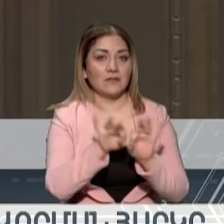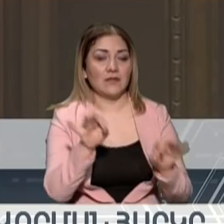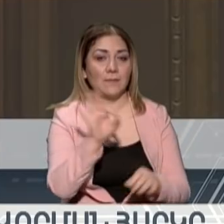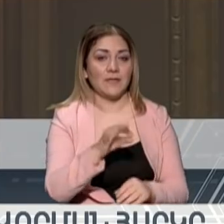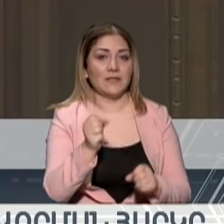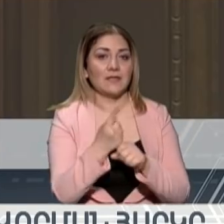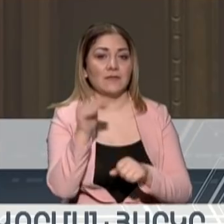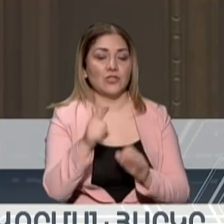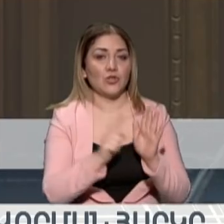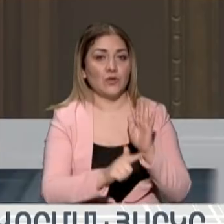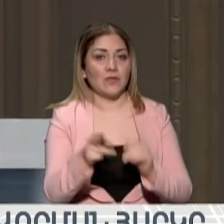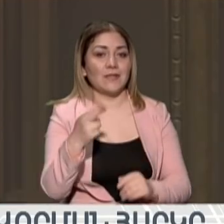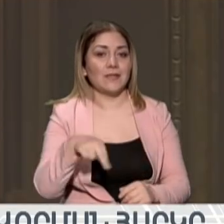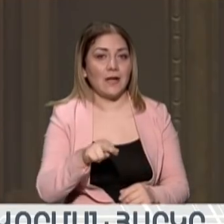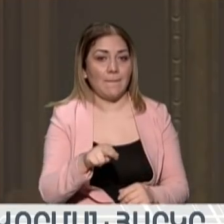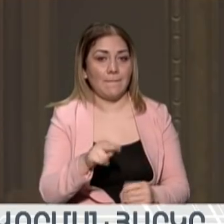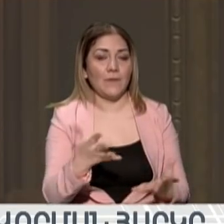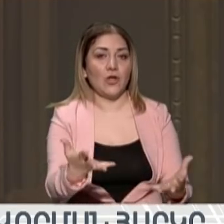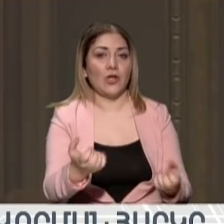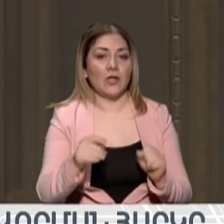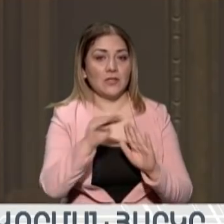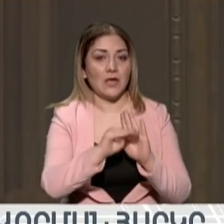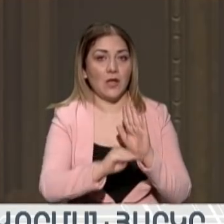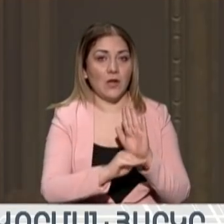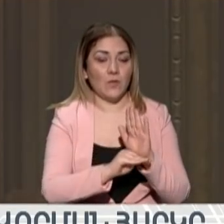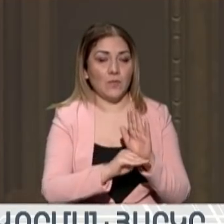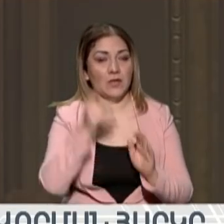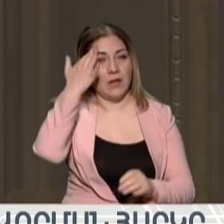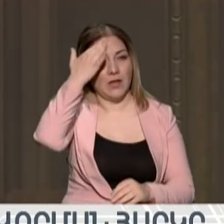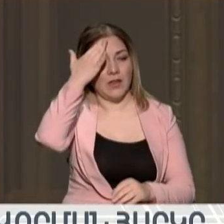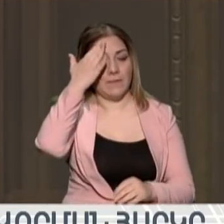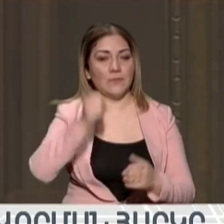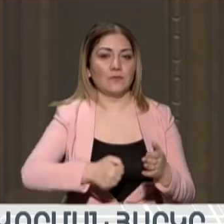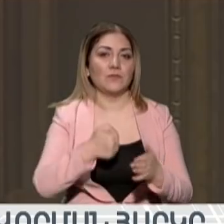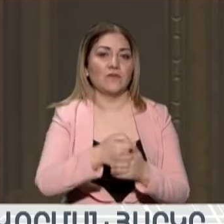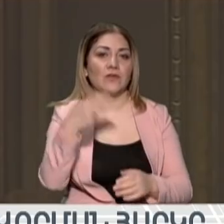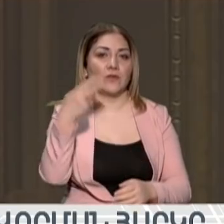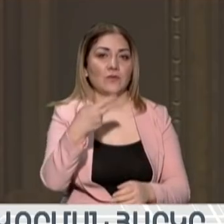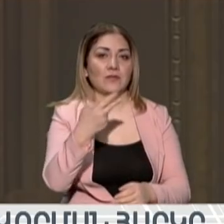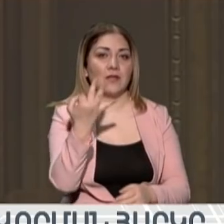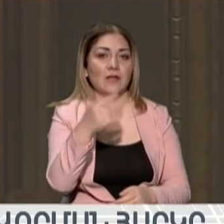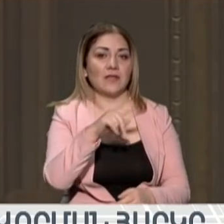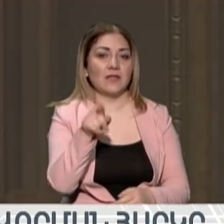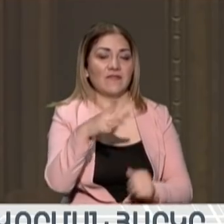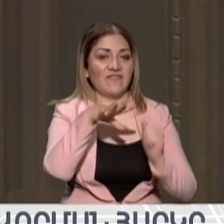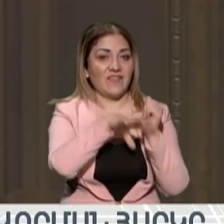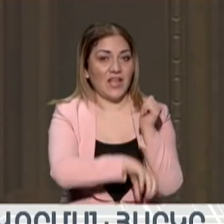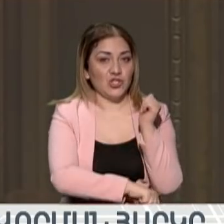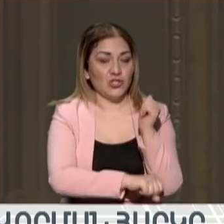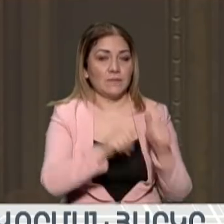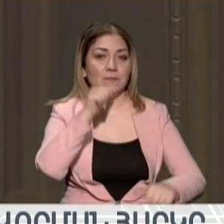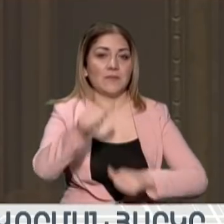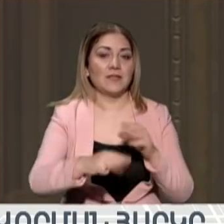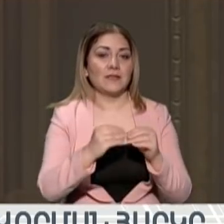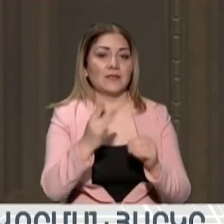11,070 դրամ եւ արդեն իսկ ընդունված օրենքներով նախատեսված է, որ մինչև 2023 թվականի ավարտը